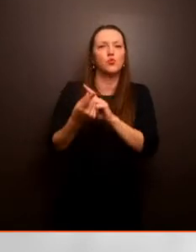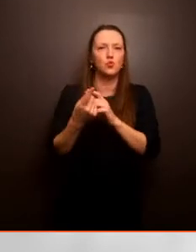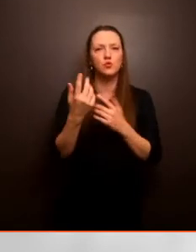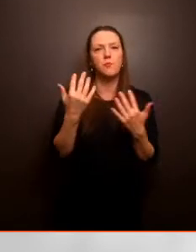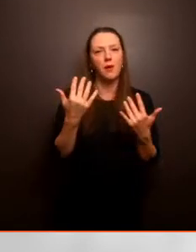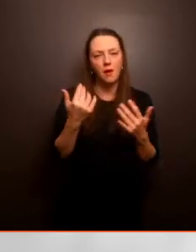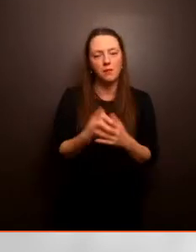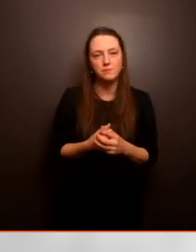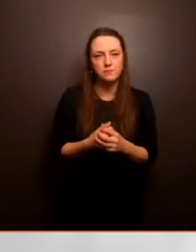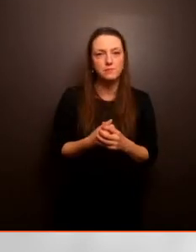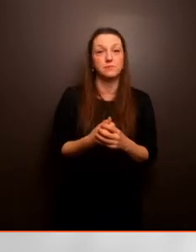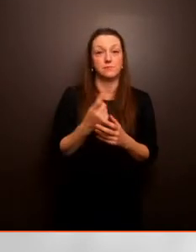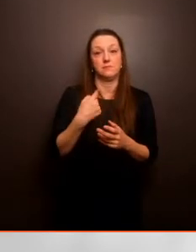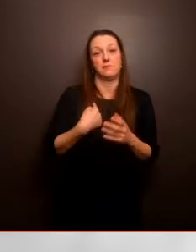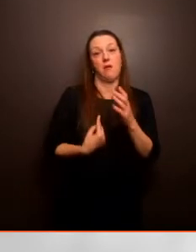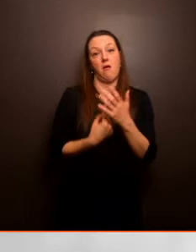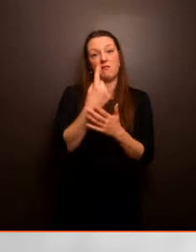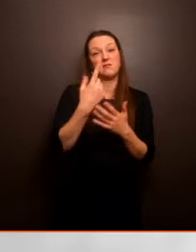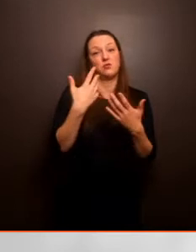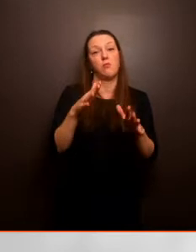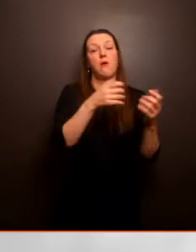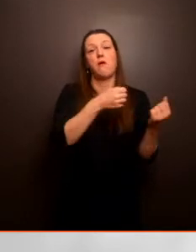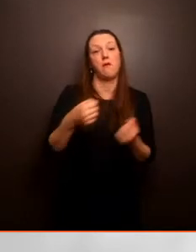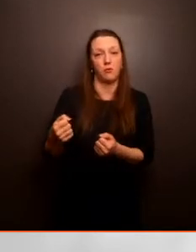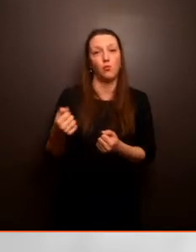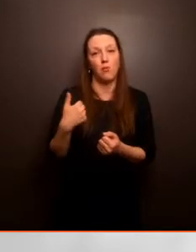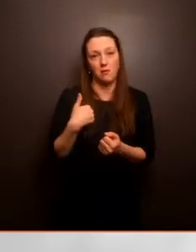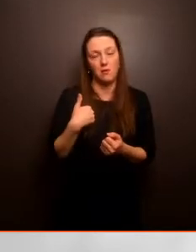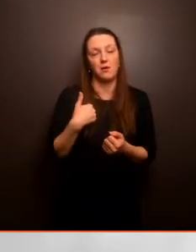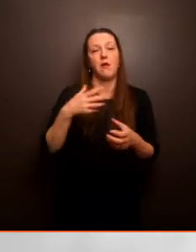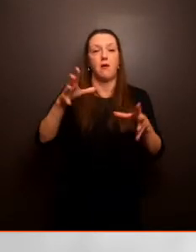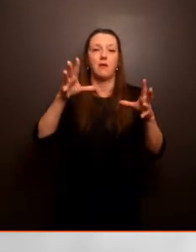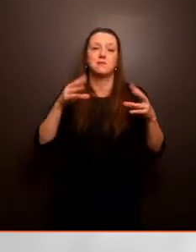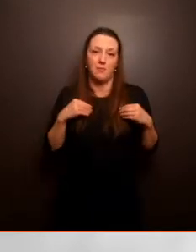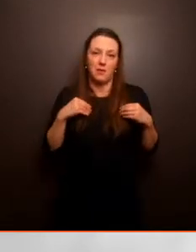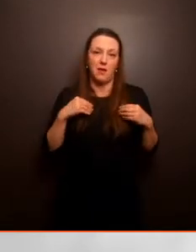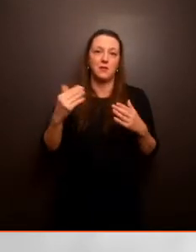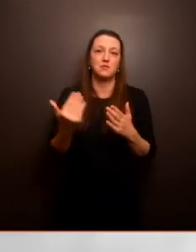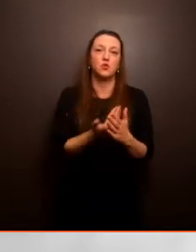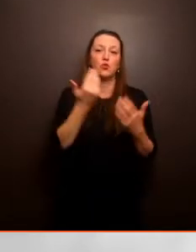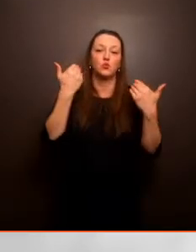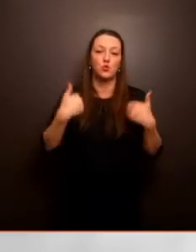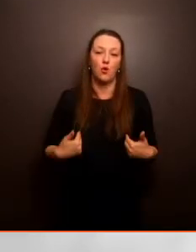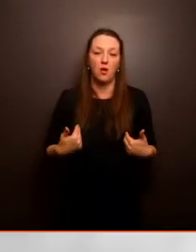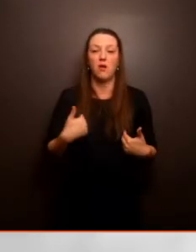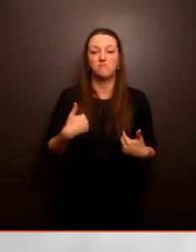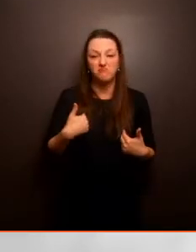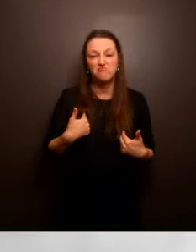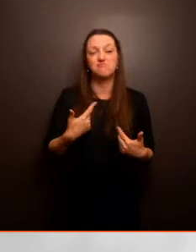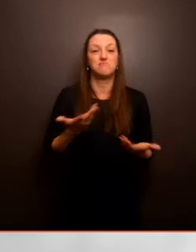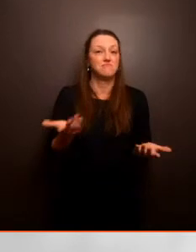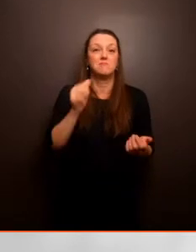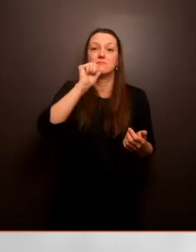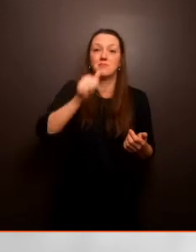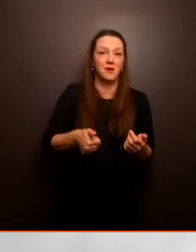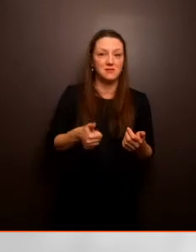kui ma päriselt hakkasingi kohanema ja aksepteerisin seda, et mul ei olegi päriselt enam võimalik